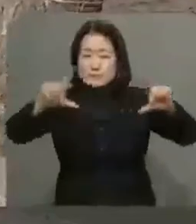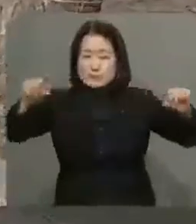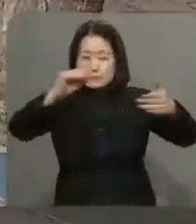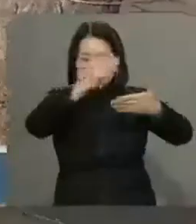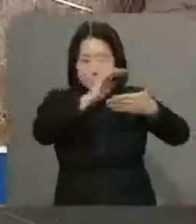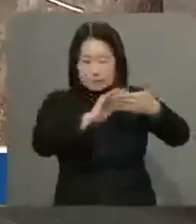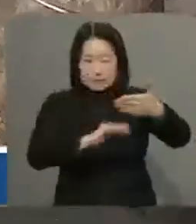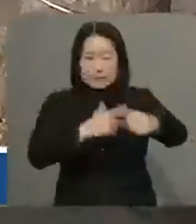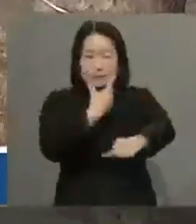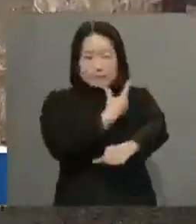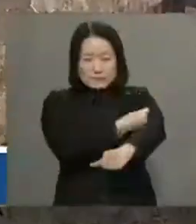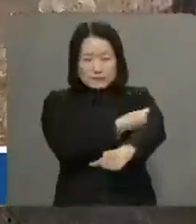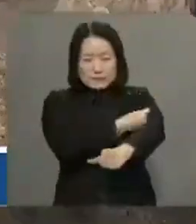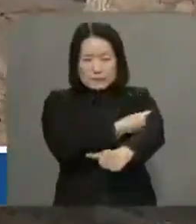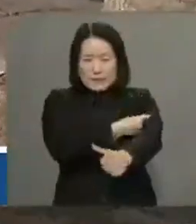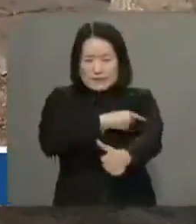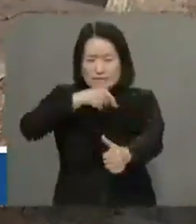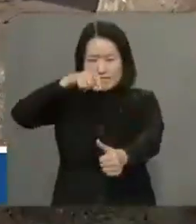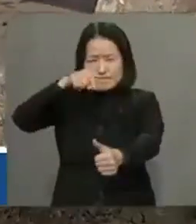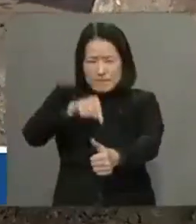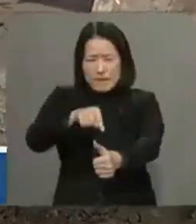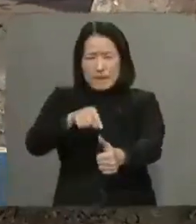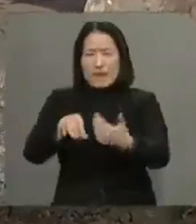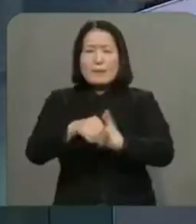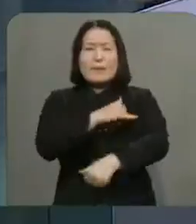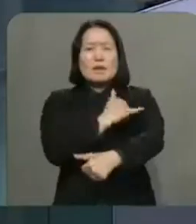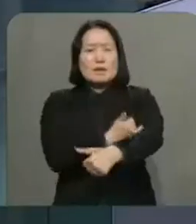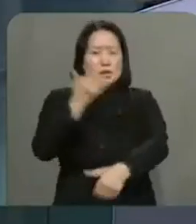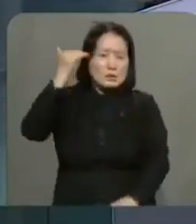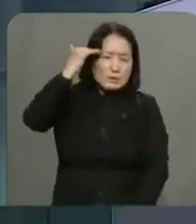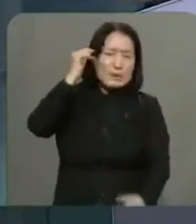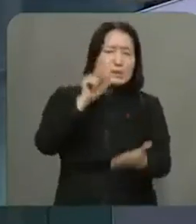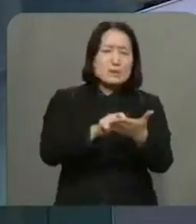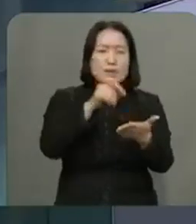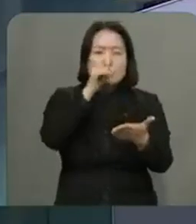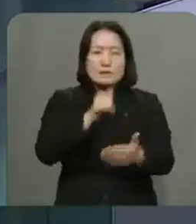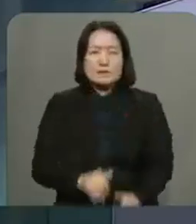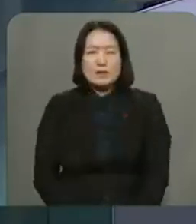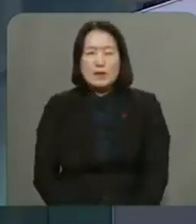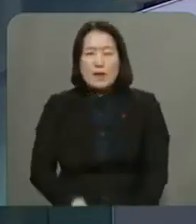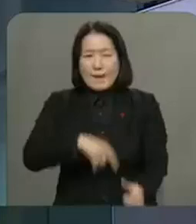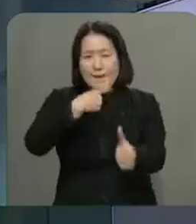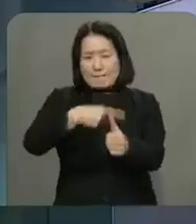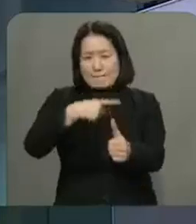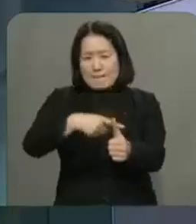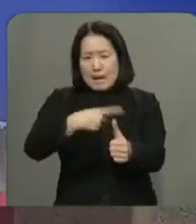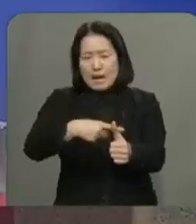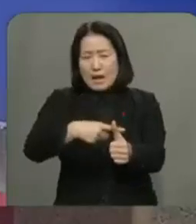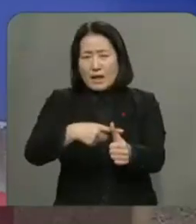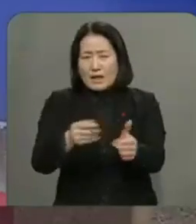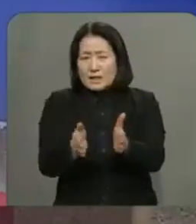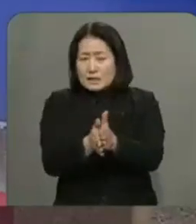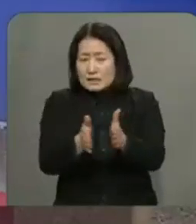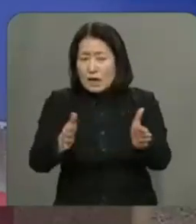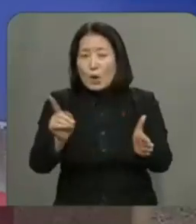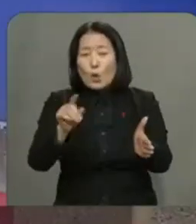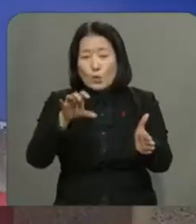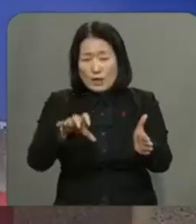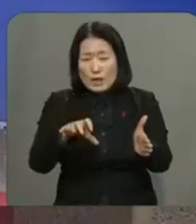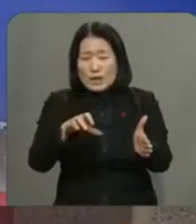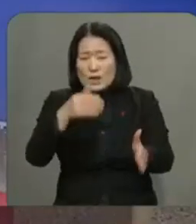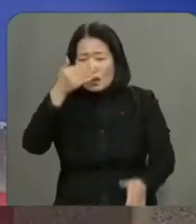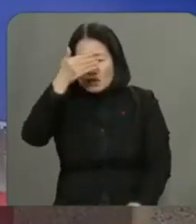백신 접종과 백신 권유가 인권 침해라고 첫 했읍니다 이 같은 비판에 직접적인 8 다른 백신 패스 를